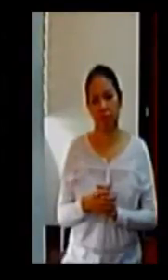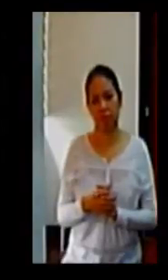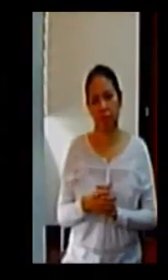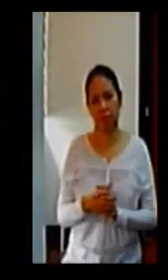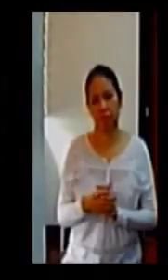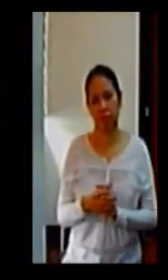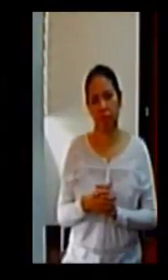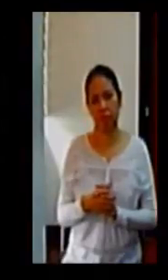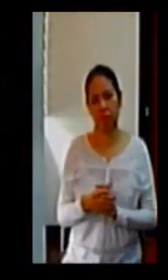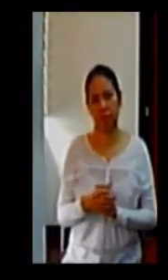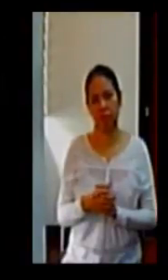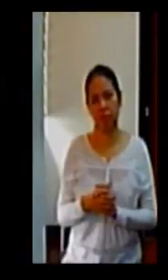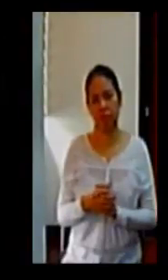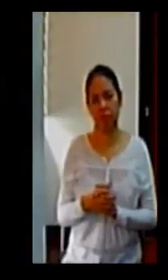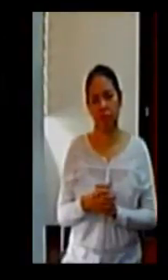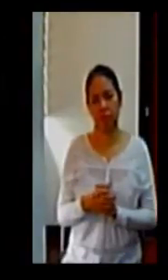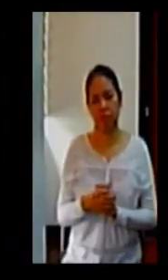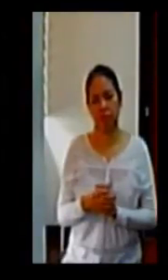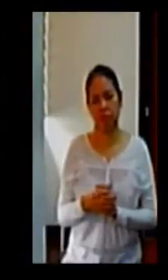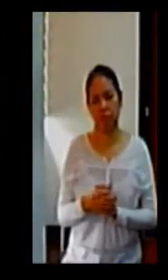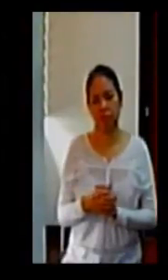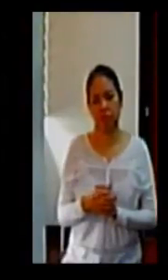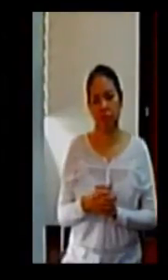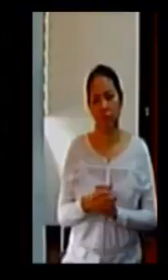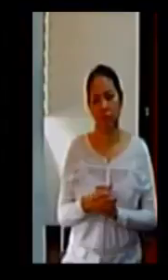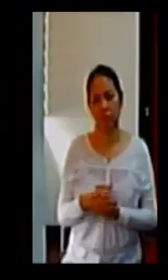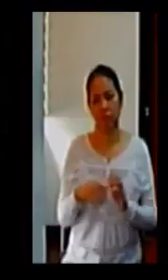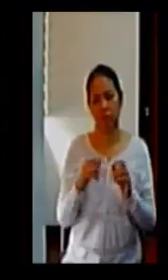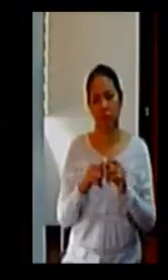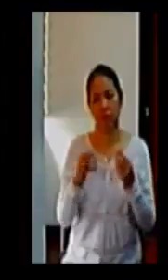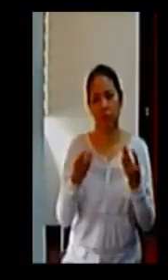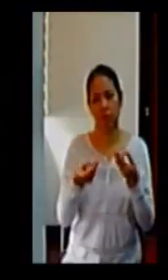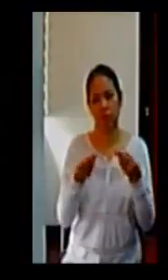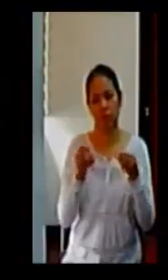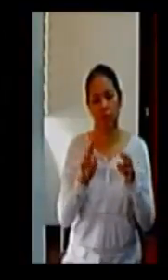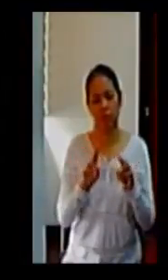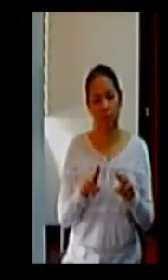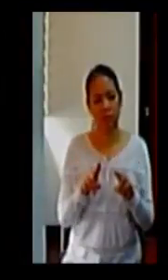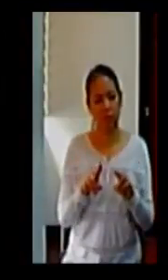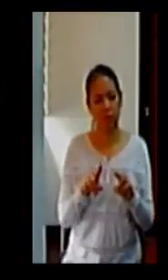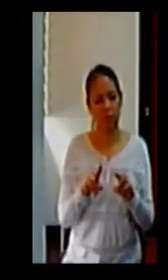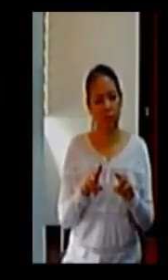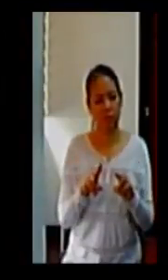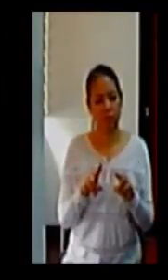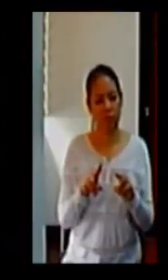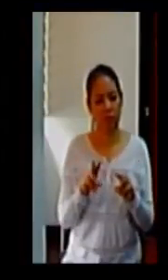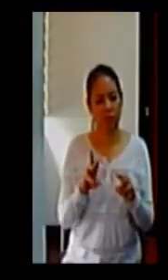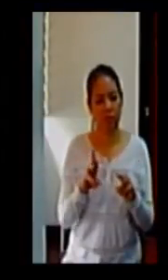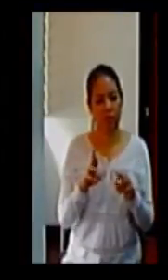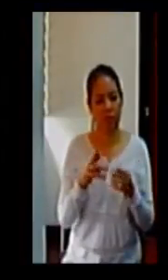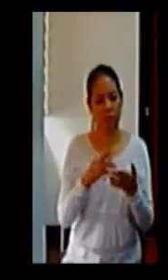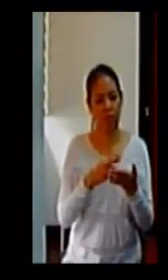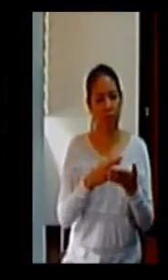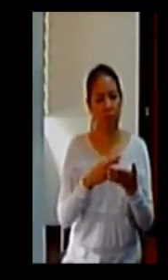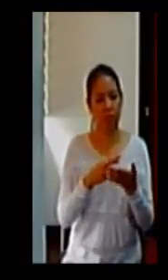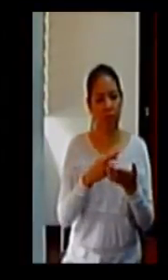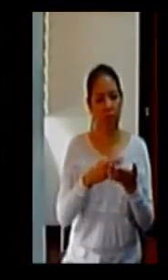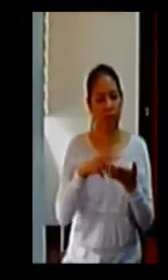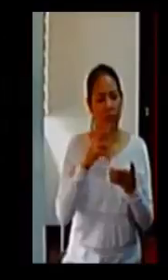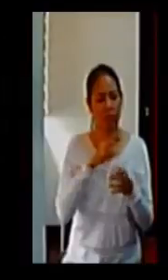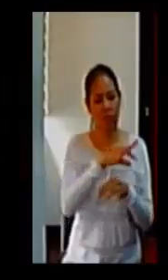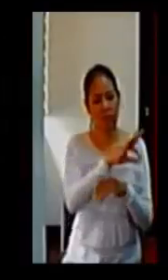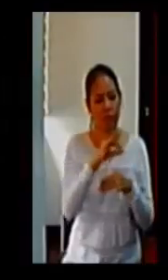Hiya mo na makundon ng payo. So ang nangyayari sa payo na iniwanan nila is talagang nagiging abandoned